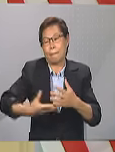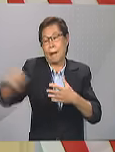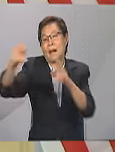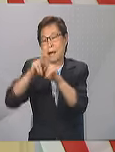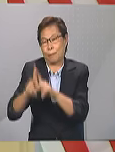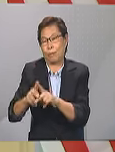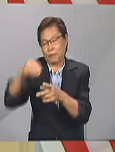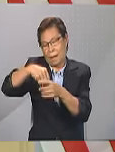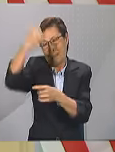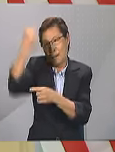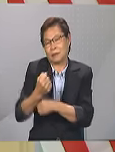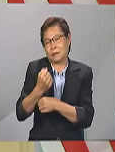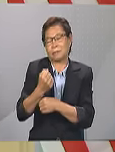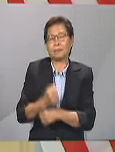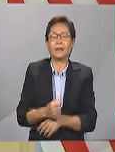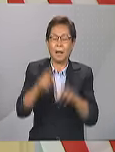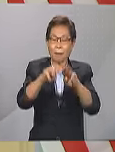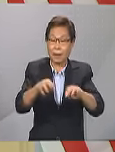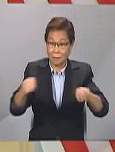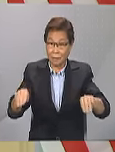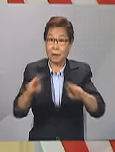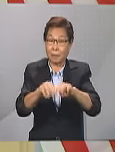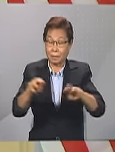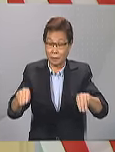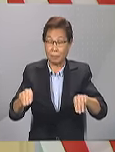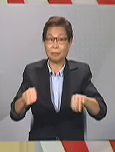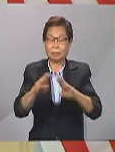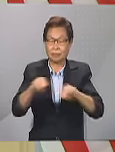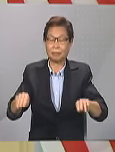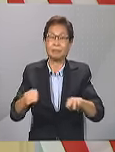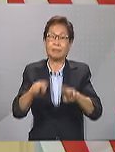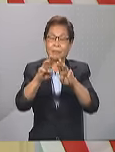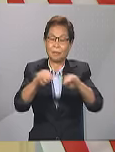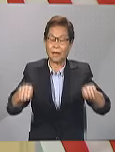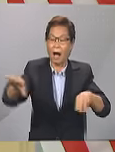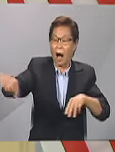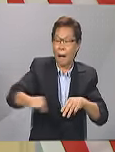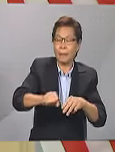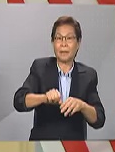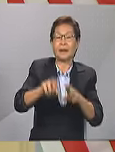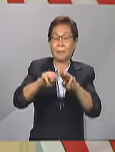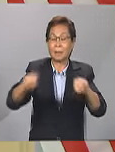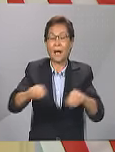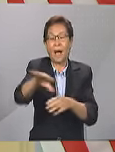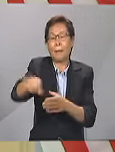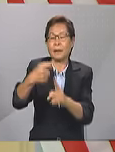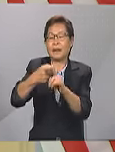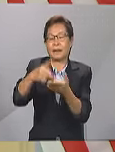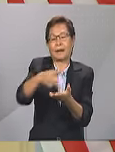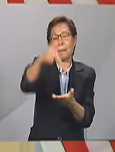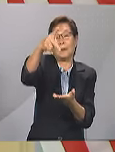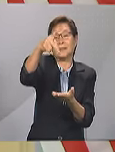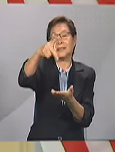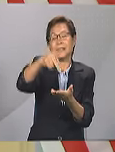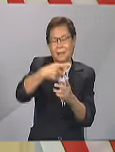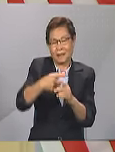cokan pelajar-pelajar tersebut akan diambil daripada campus mereka dengan pas dan